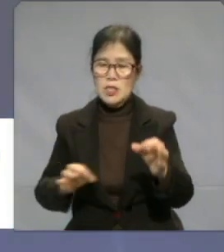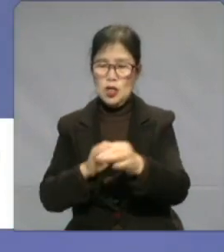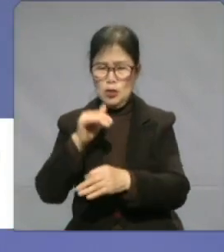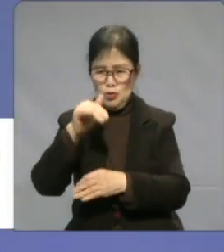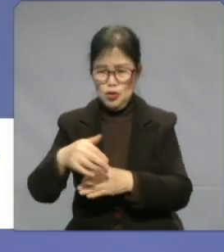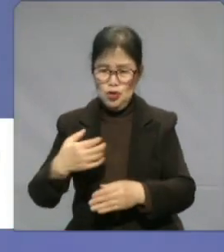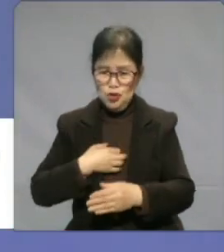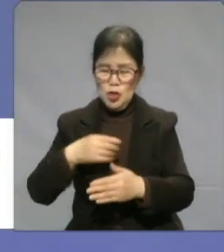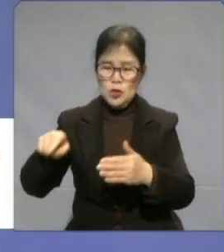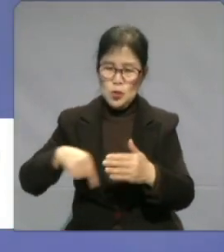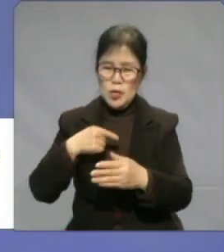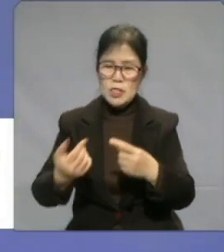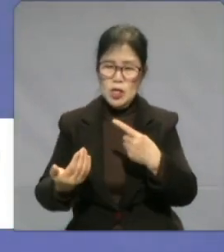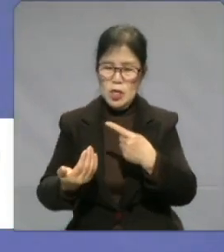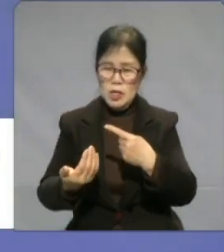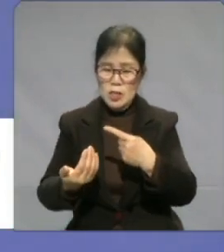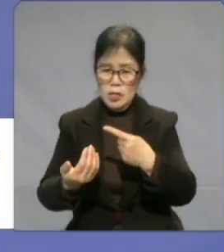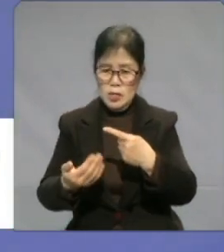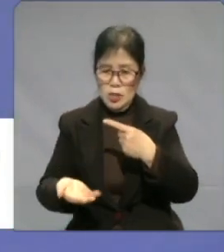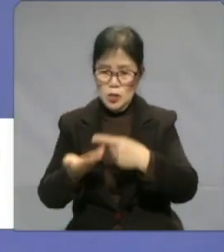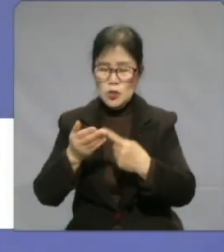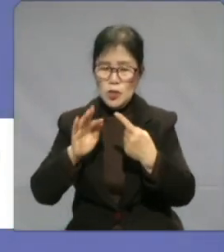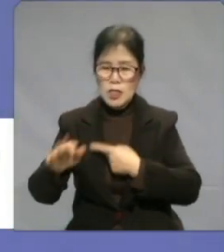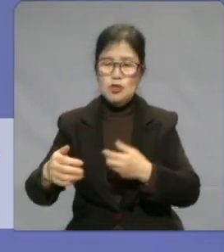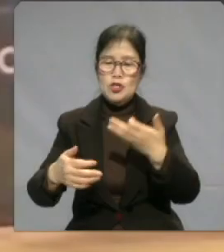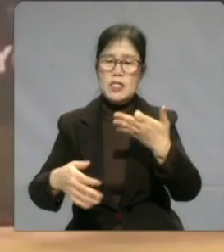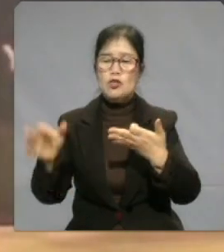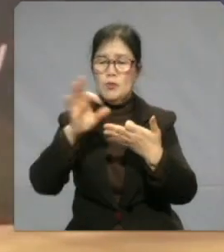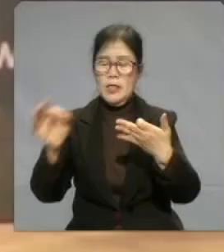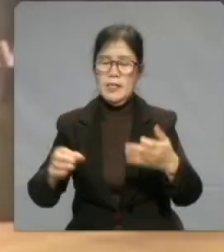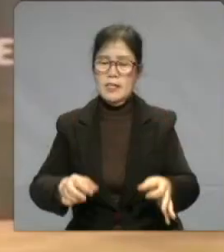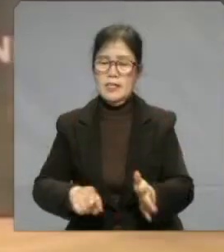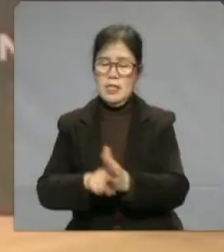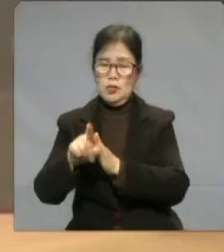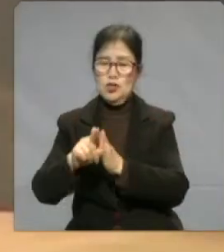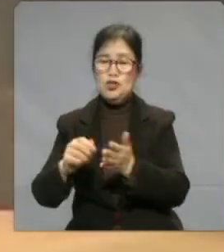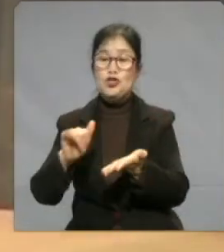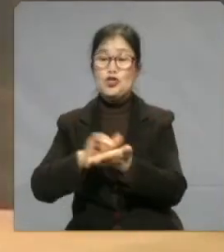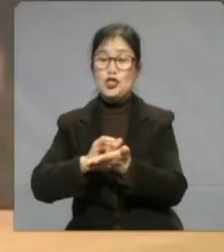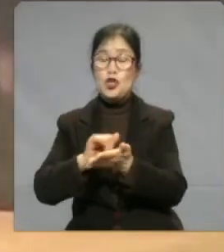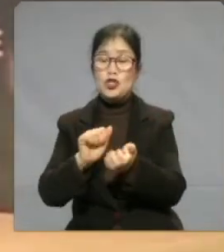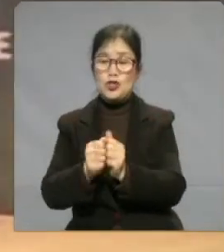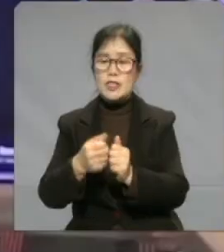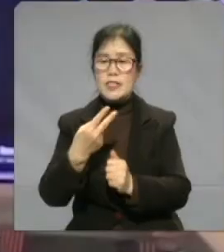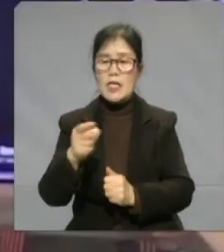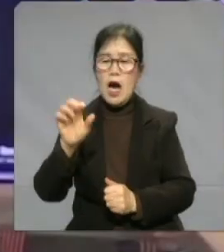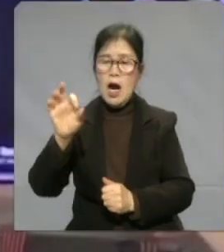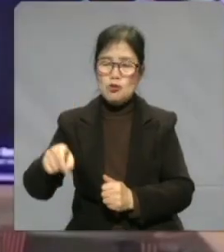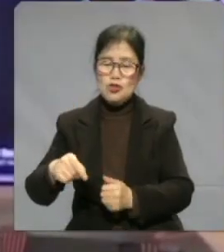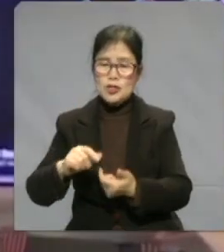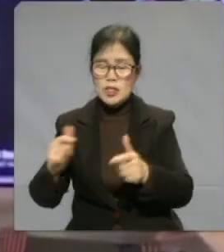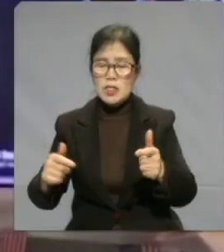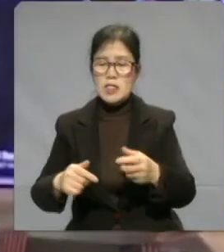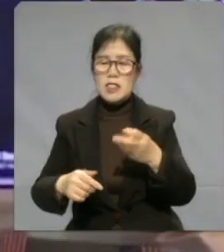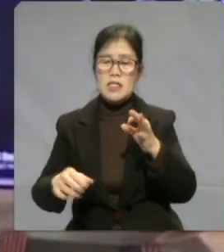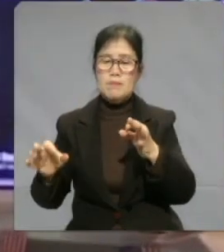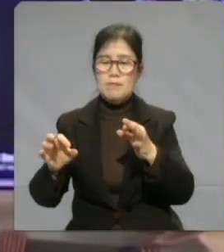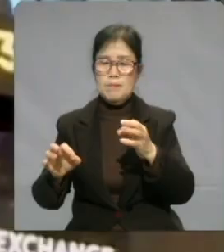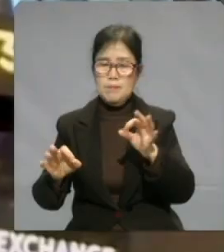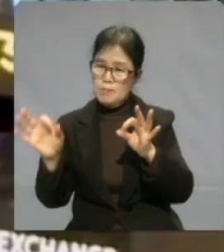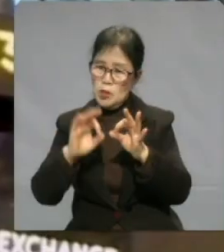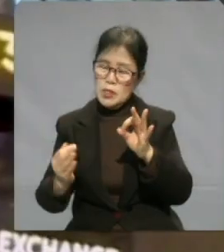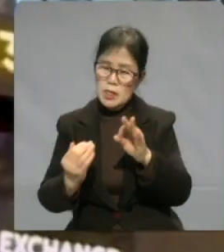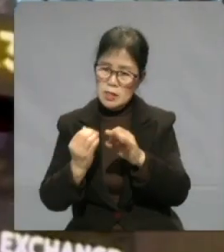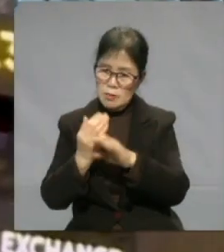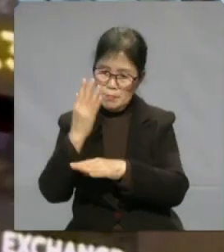속에서도 연초 이후 19% 상승했습니다 뉴욕 증시에선 다우와 SMP 지수가 모두 10% 또는